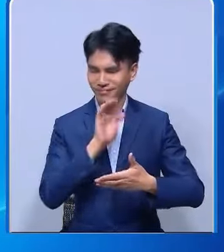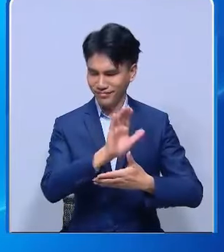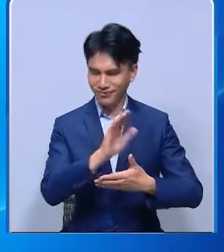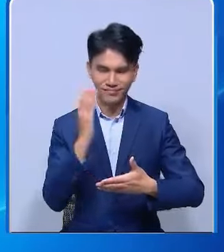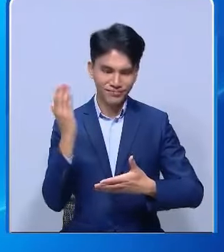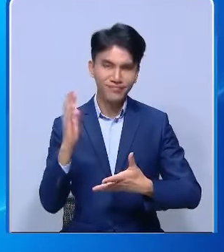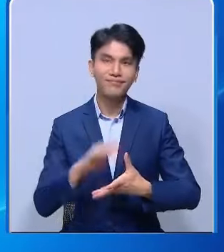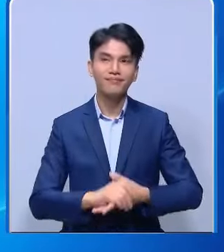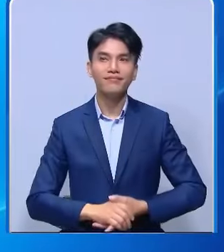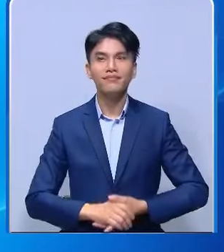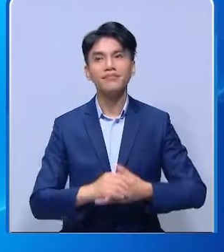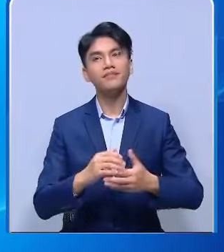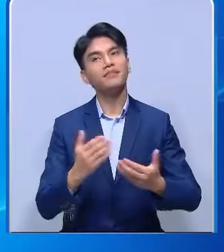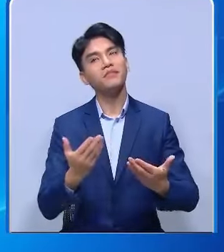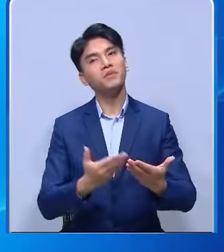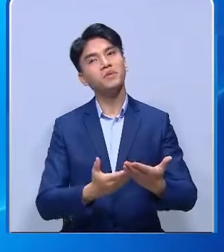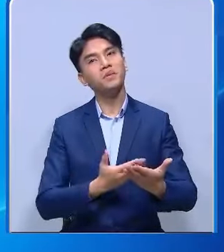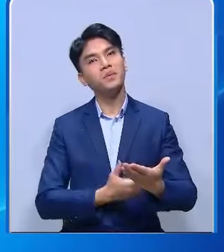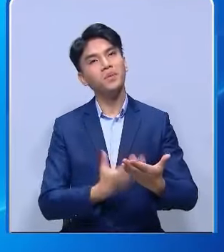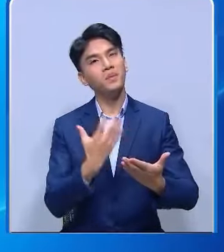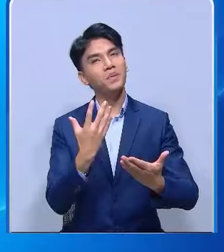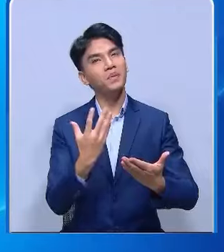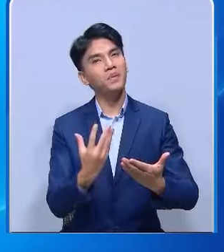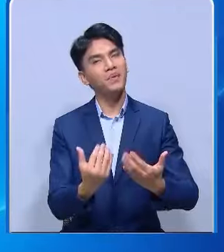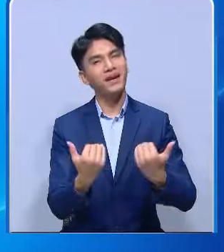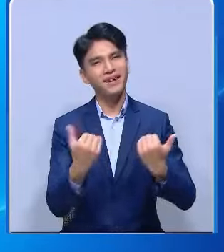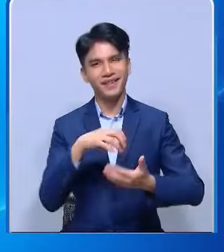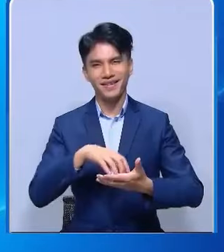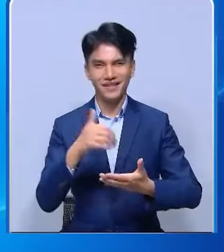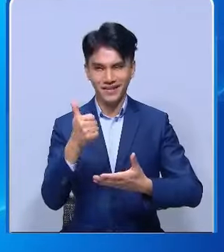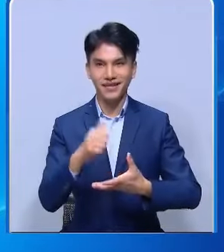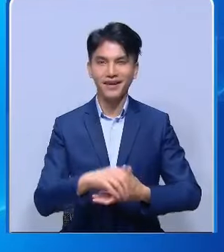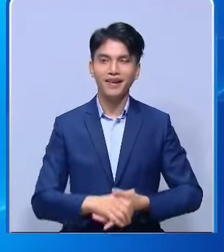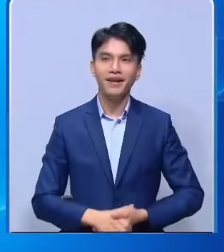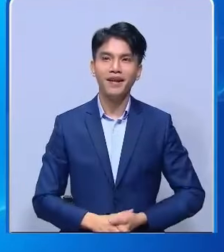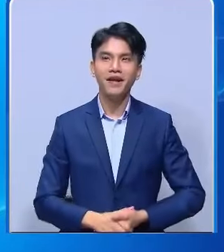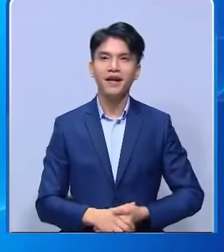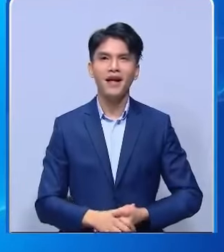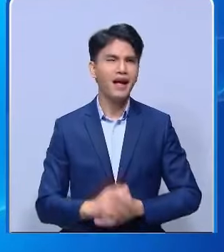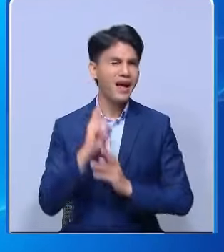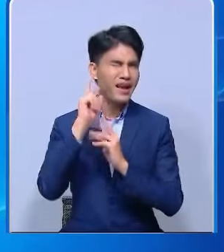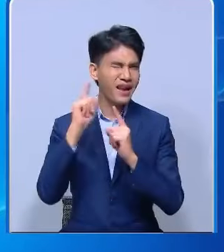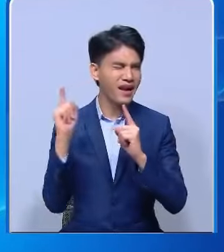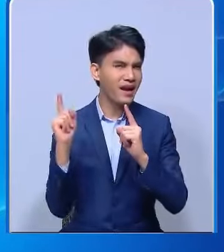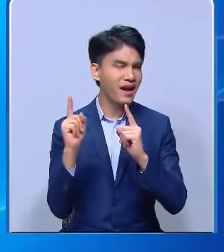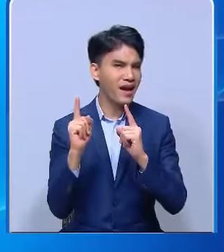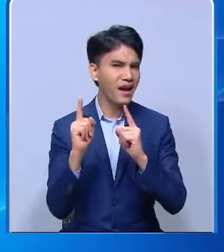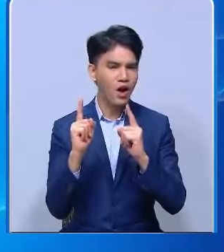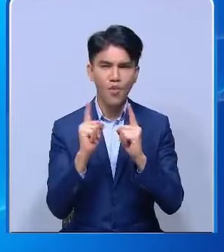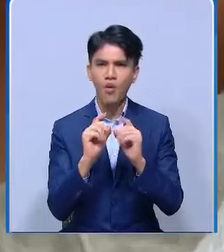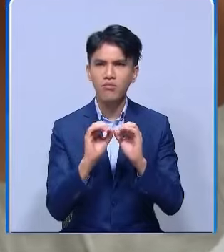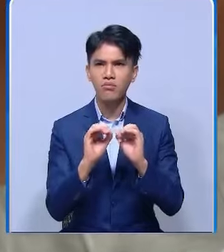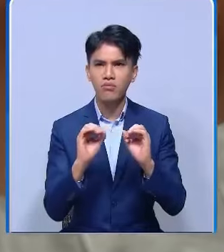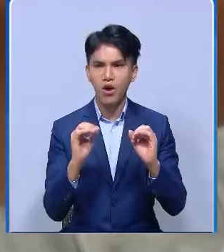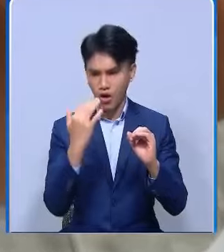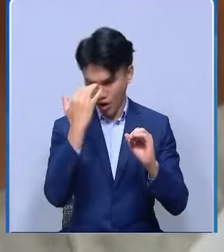างนั้นลอตเตอรี่เหลือในแผงลาบลอยมันเลยพอนักข่าวไปปั๊มก็ไม่เจอตัวแล้วเพ